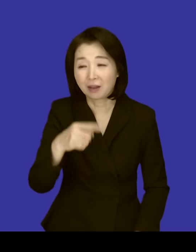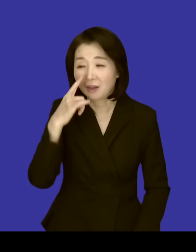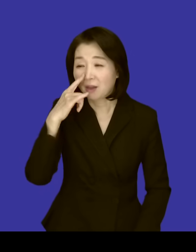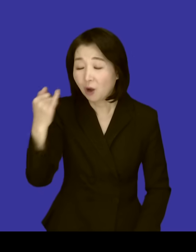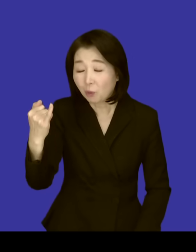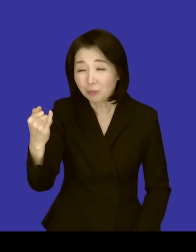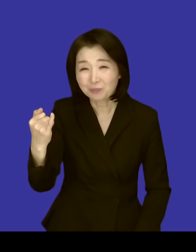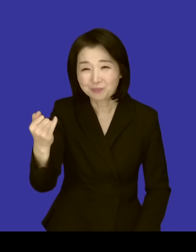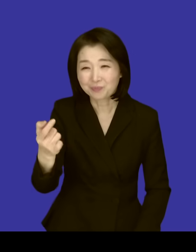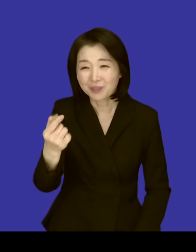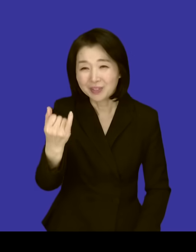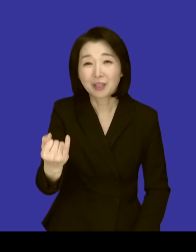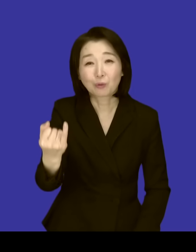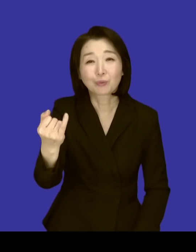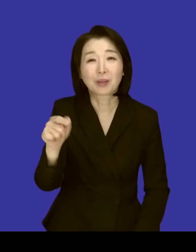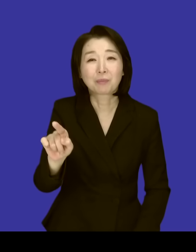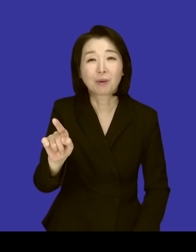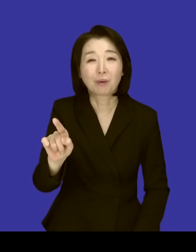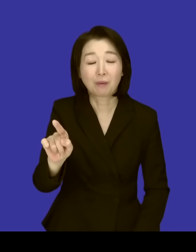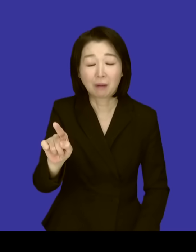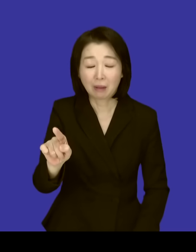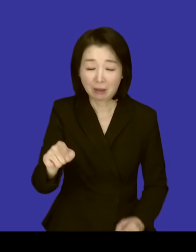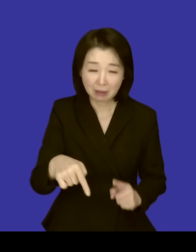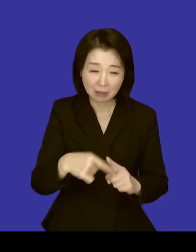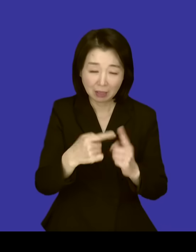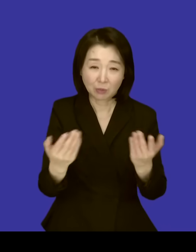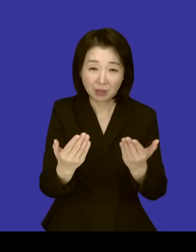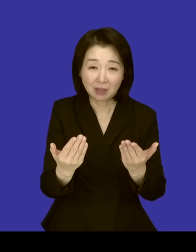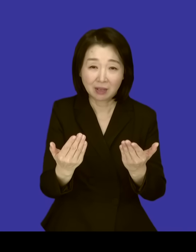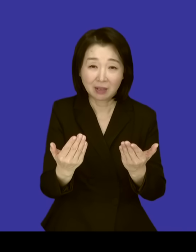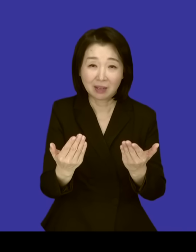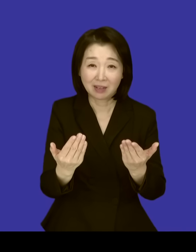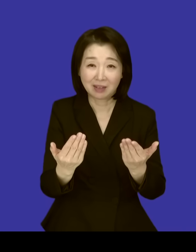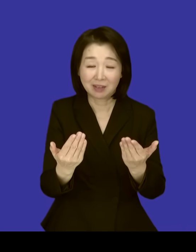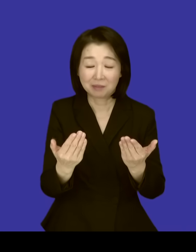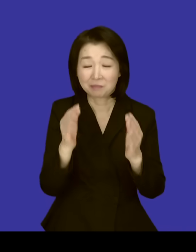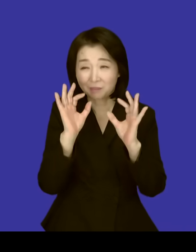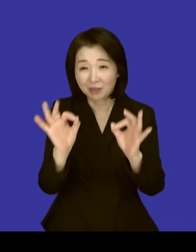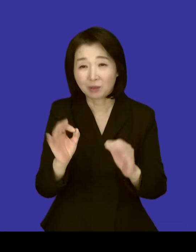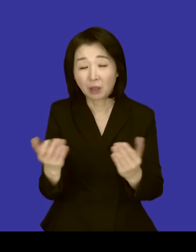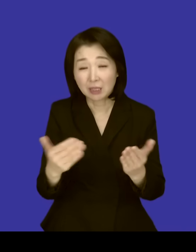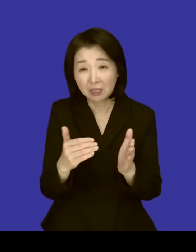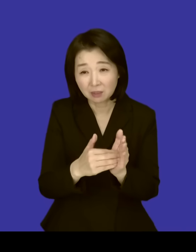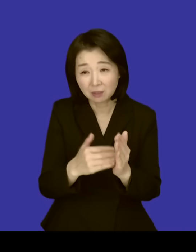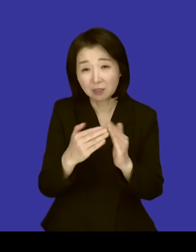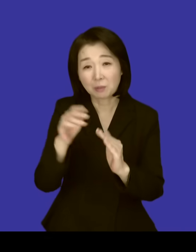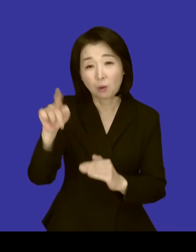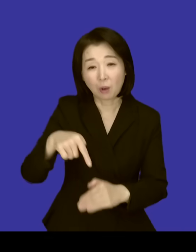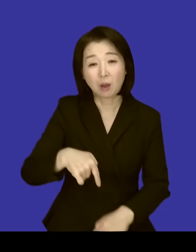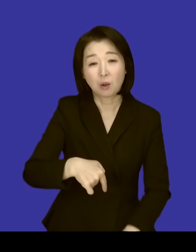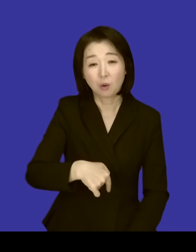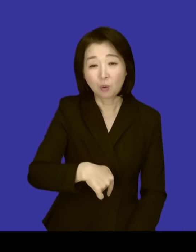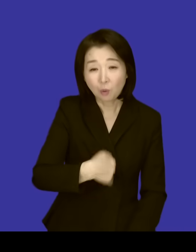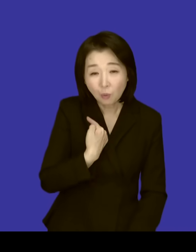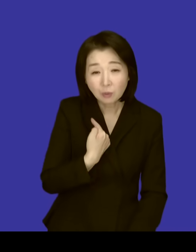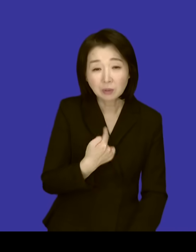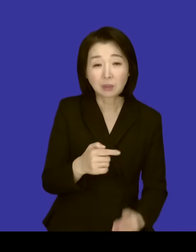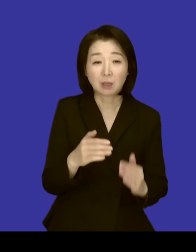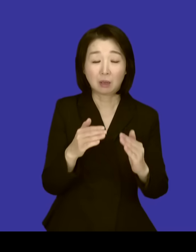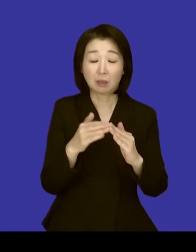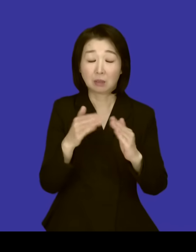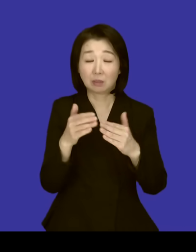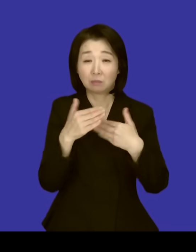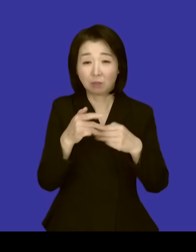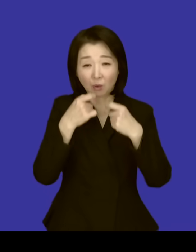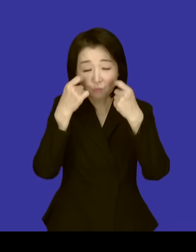누나가 간호사니까 그렇죠. 힘든 걸 봤지. 이제 끝나고 누나는 일 끝나고 집에 오면 혼자 집에서 방문을